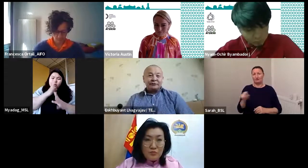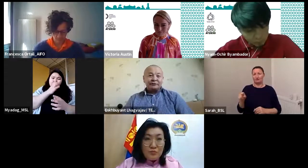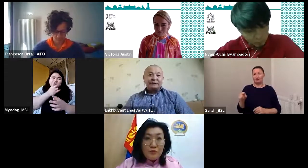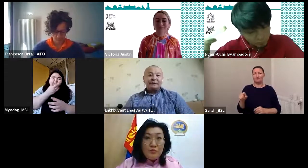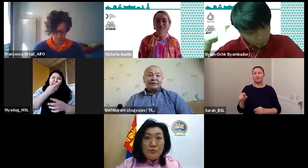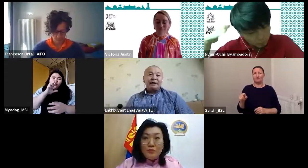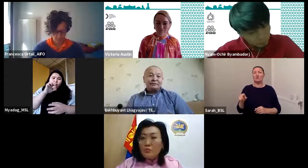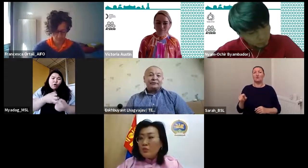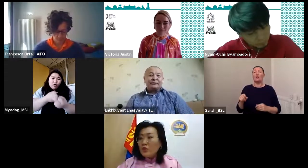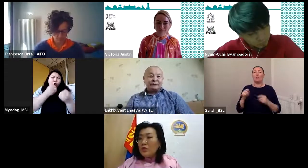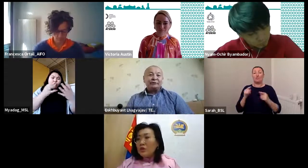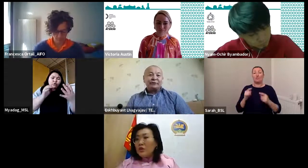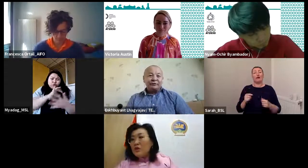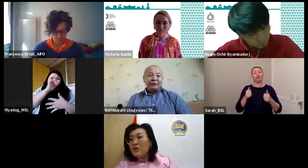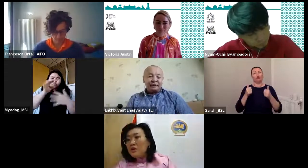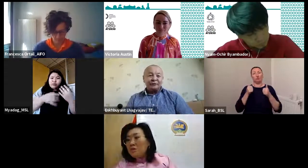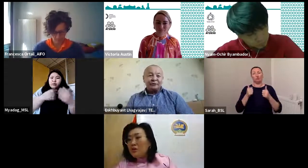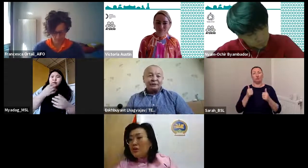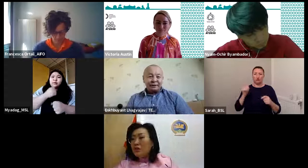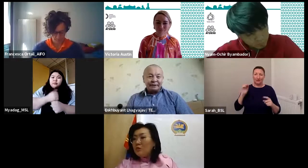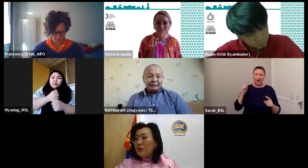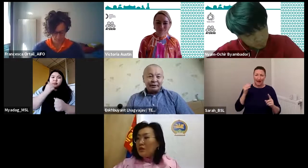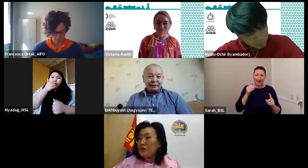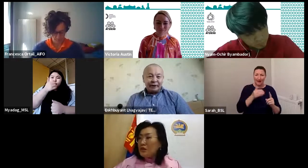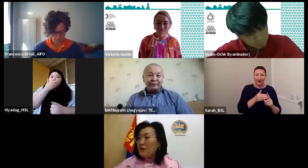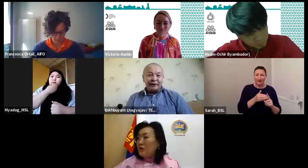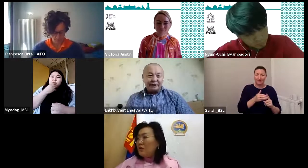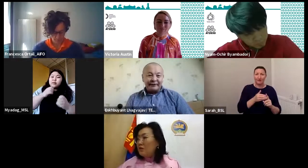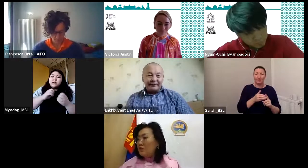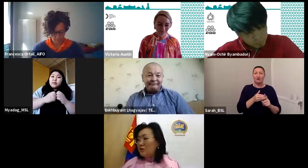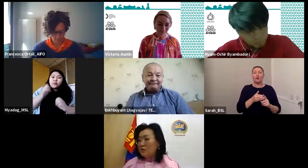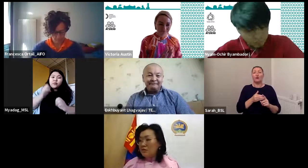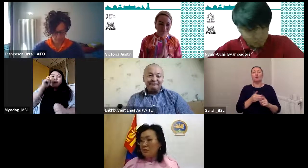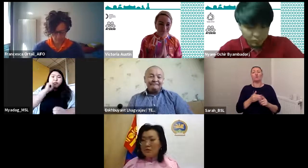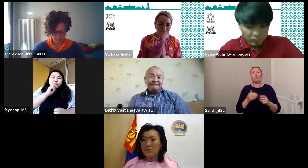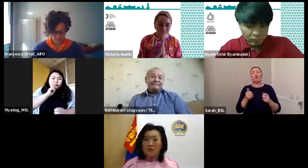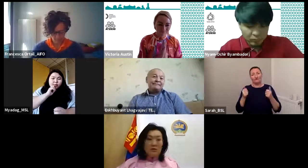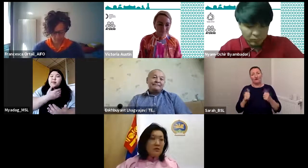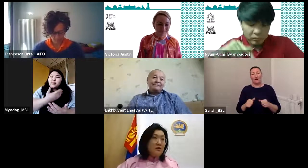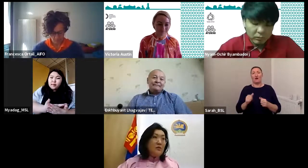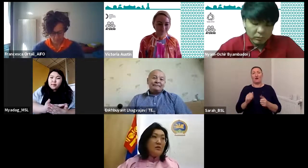хамтарч ажиллаж сайн зүйлийг бий болгоё гэж ингэж хэлмээр байна. Баярлалаа.